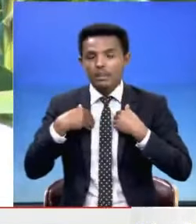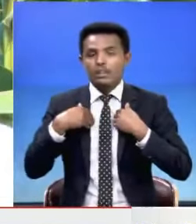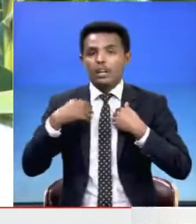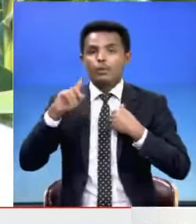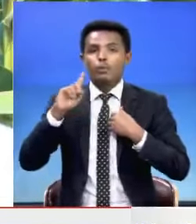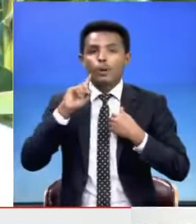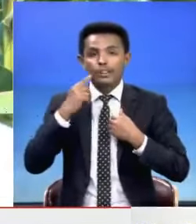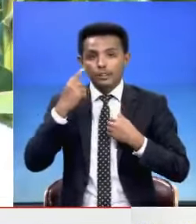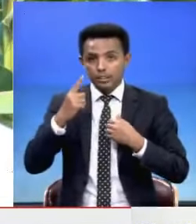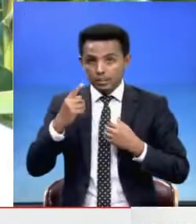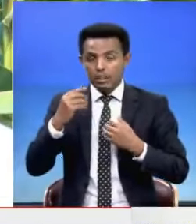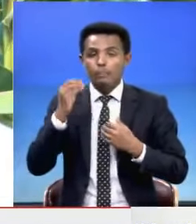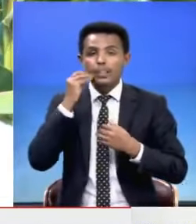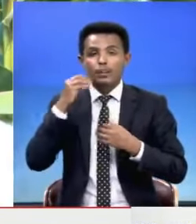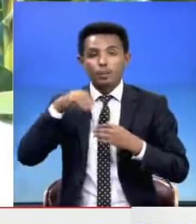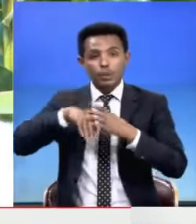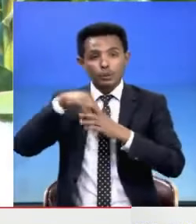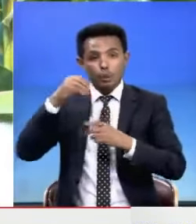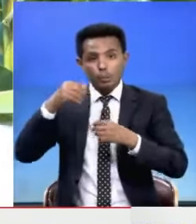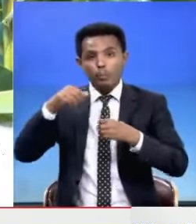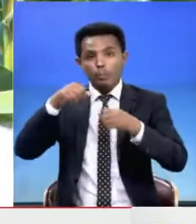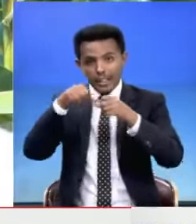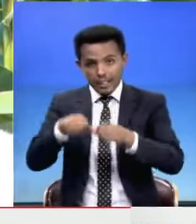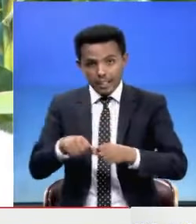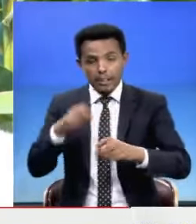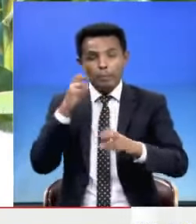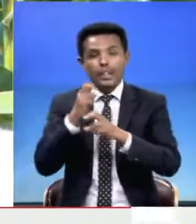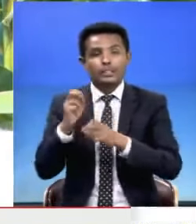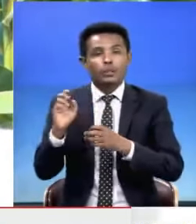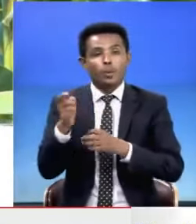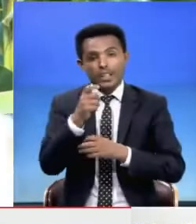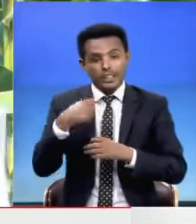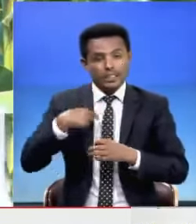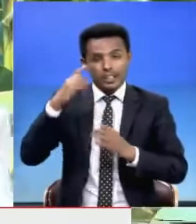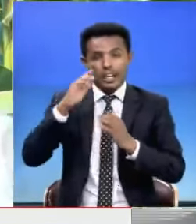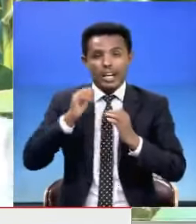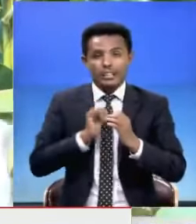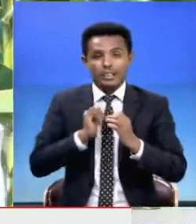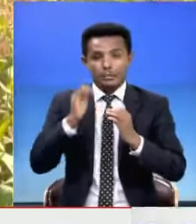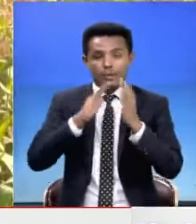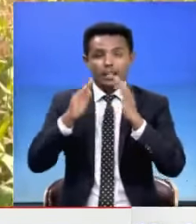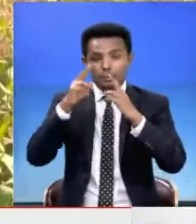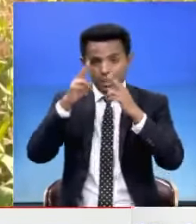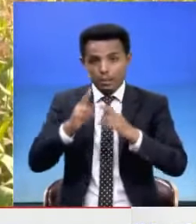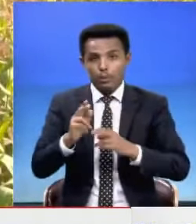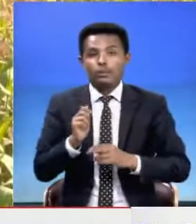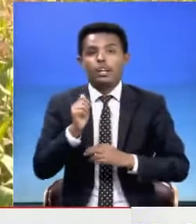ቀን ቤት ወጥቶ ማደር እስከ ቤተሰብ ድረስ ከባድ በመሆኑ እኛ ከራሳችን በላይ የምናከብረው ያን ነው።